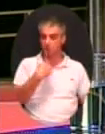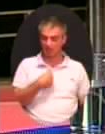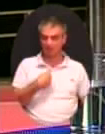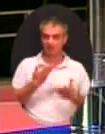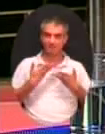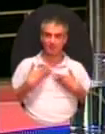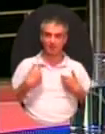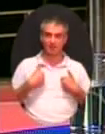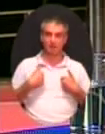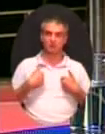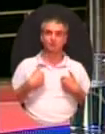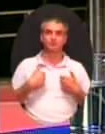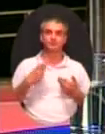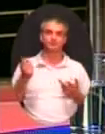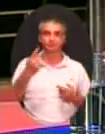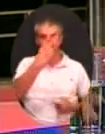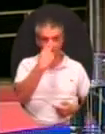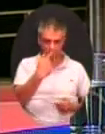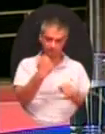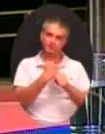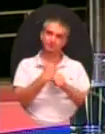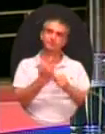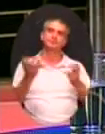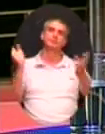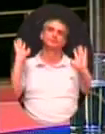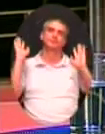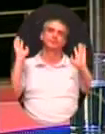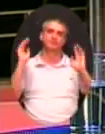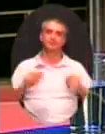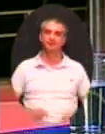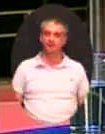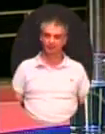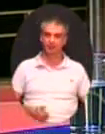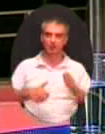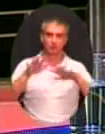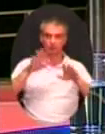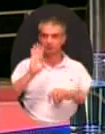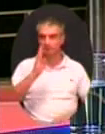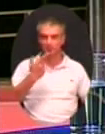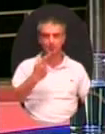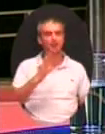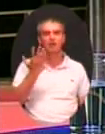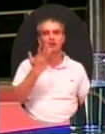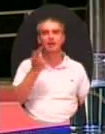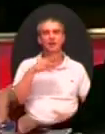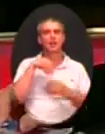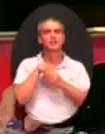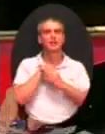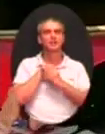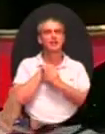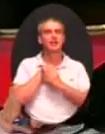וייתן לנו קריצת עין. ממני תראו וכן תעשו, הבנתי. זה האורים והתומים, ראש הממשלה בנימין נתניהו. איך נכנס לתוך העניין